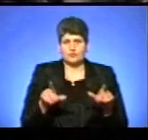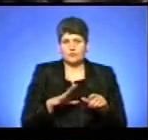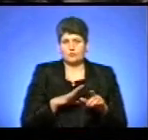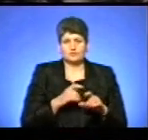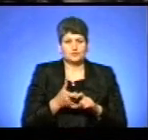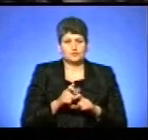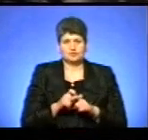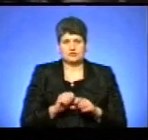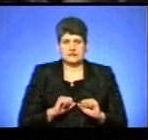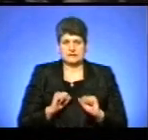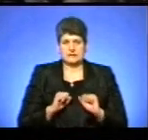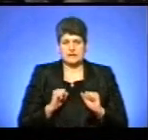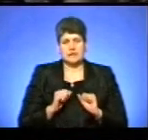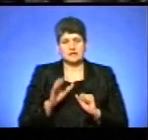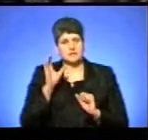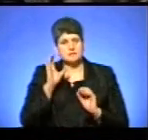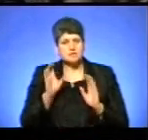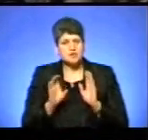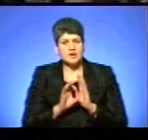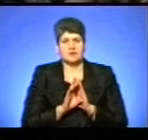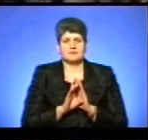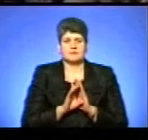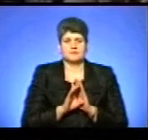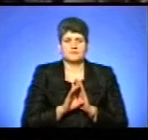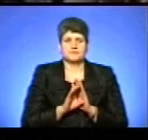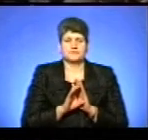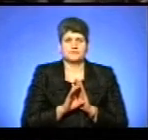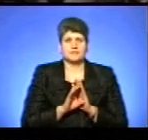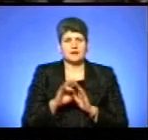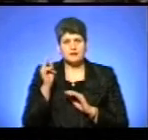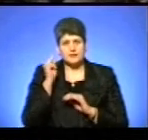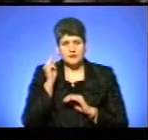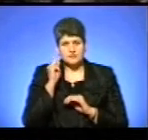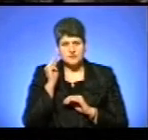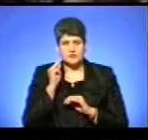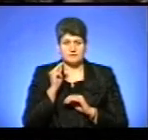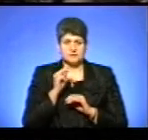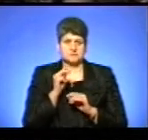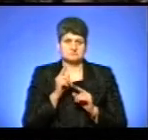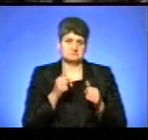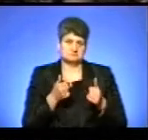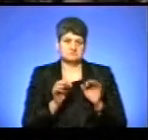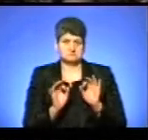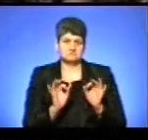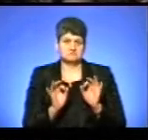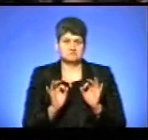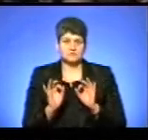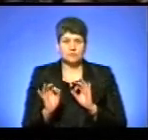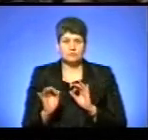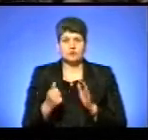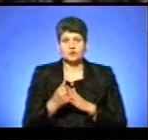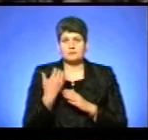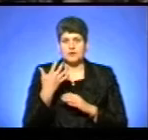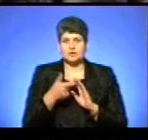дуже старанним, чемним, сумлінним, навчався досить добре, до